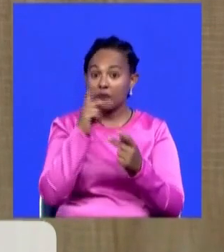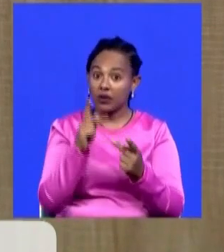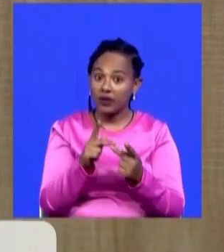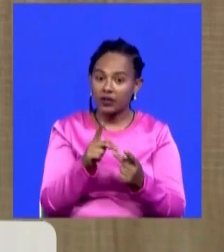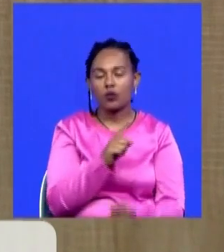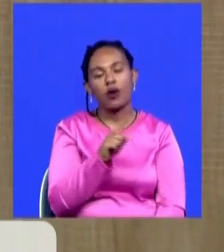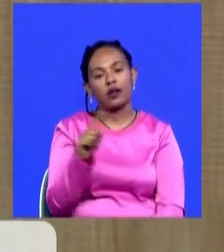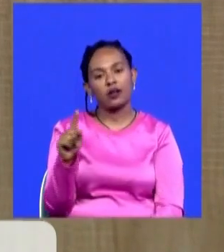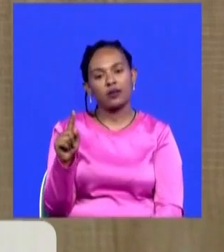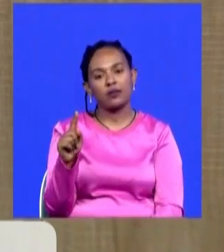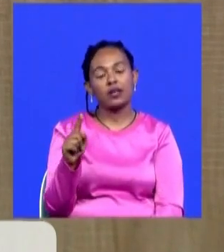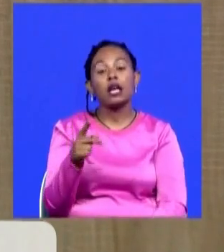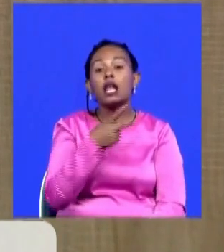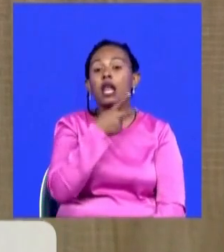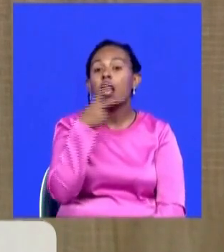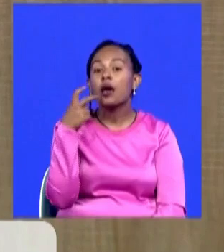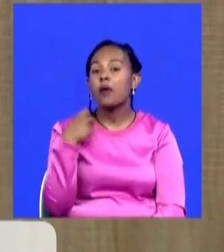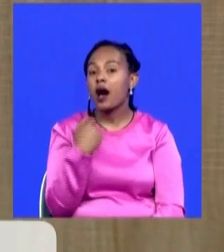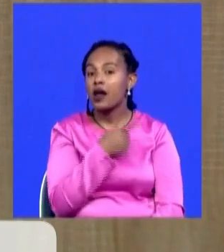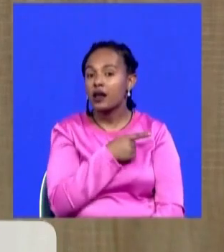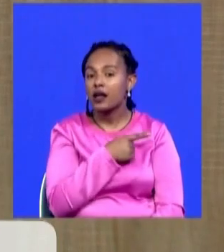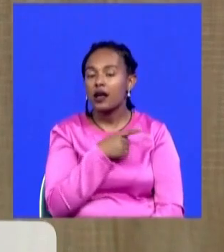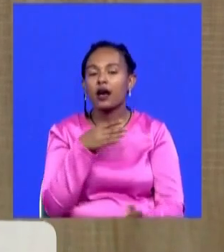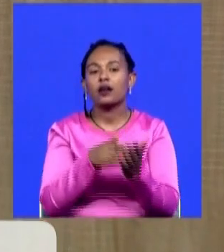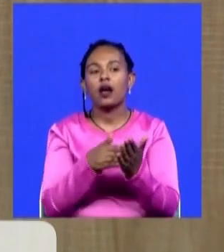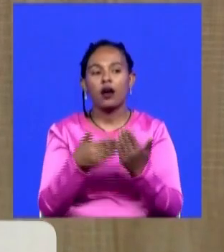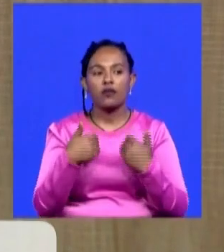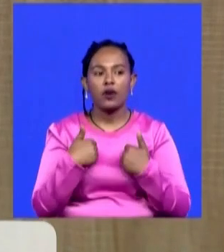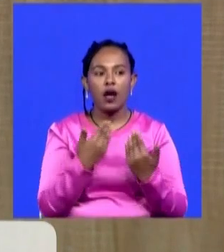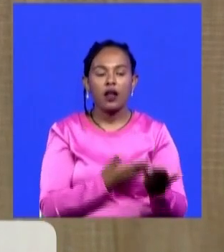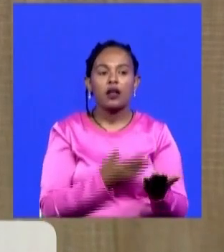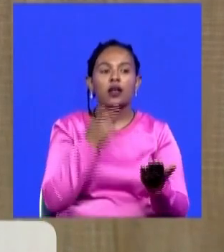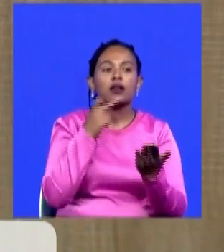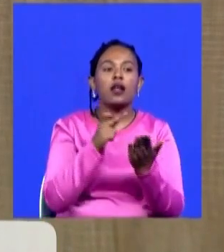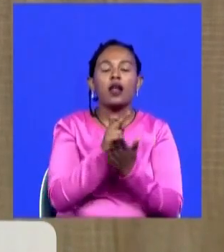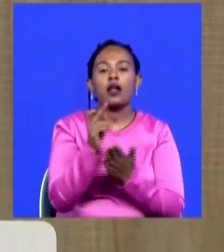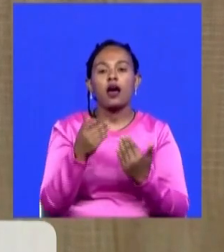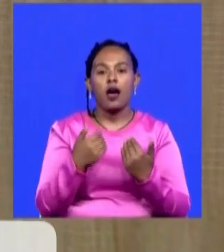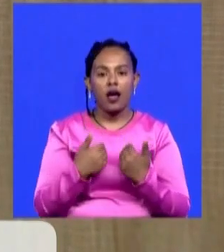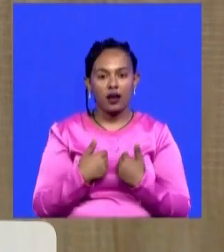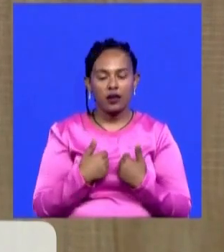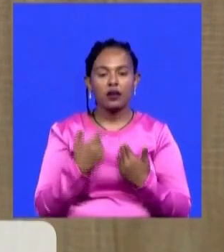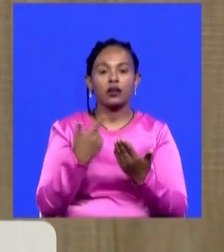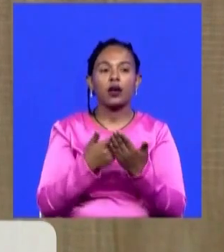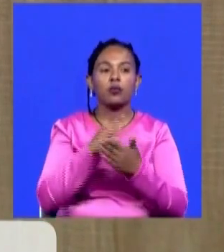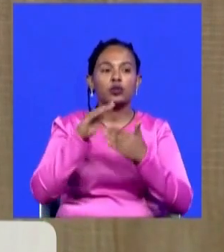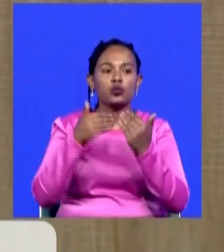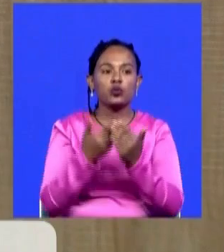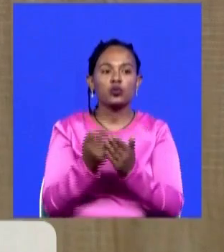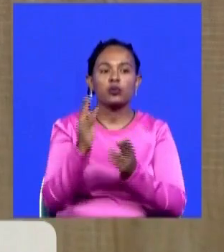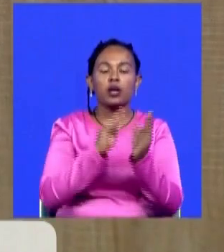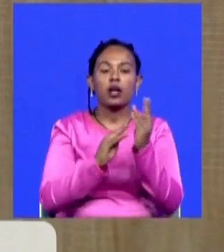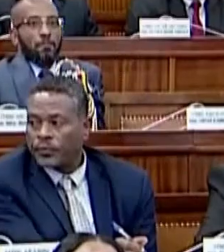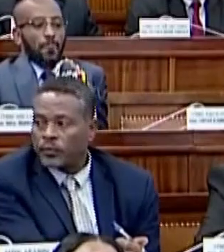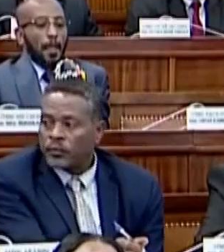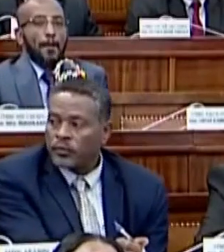አይደለም። ሌቦች አሉ፣ አደናቃፊዎች አሉ፣ ደላሎች አሉ። እኛ በዚህ ሁሉ መከራ ካመጣን በኋላ ወደ